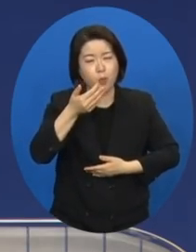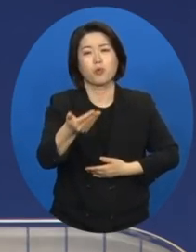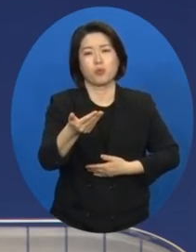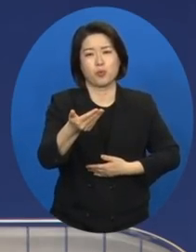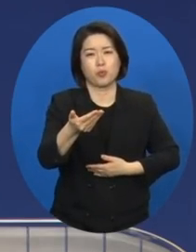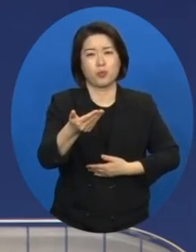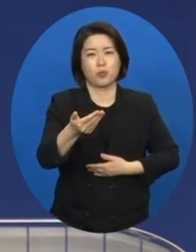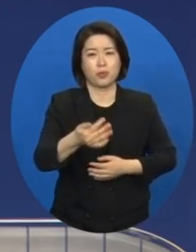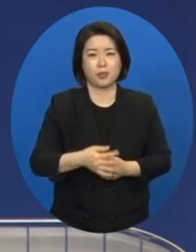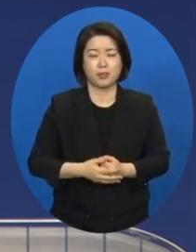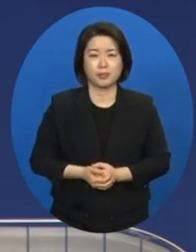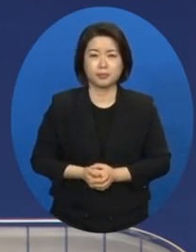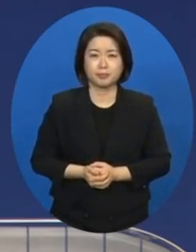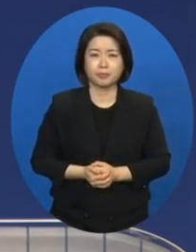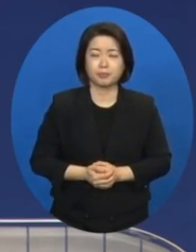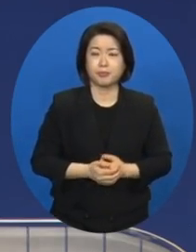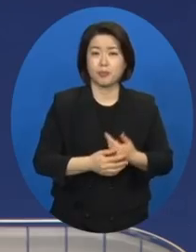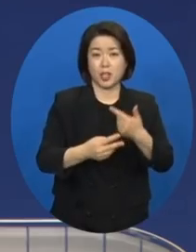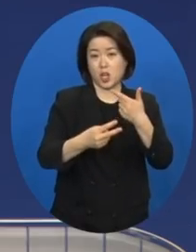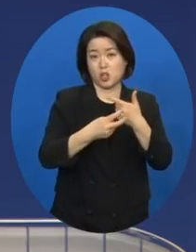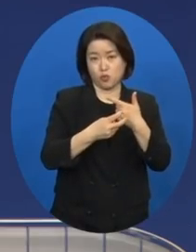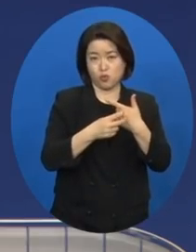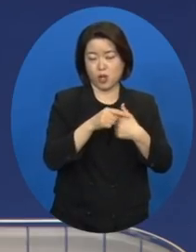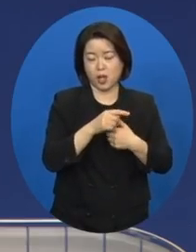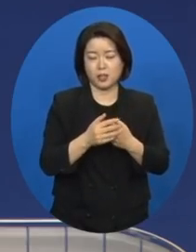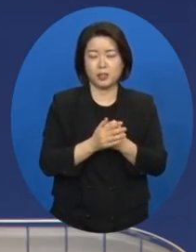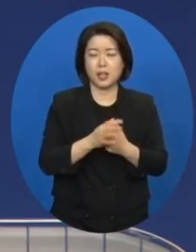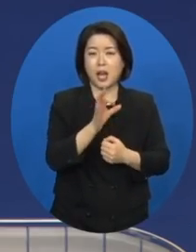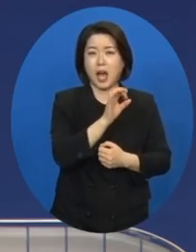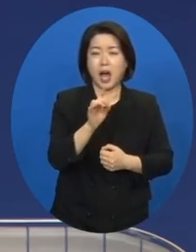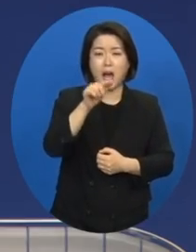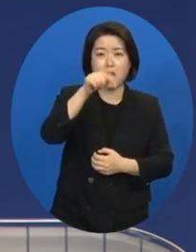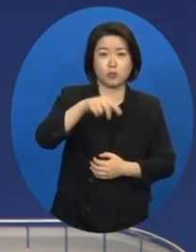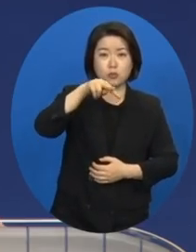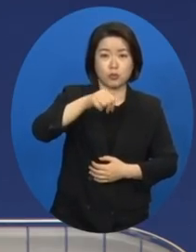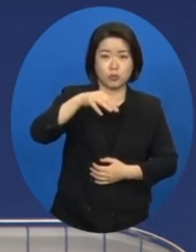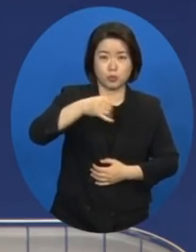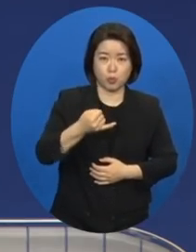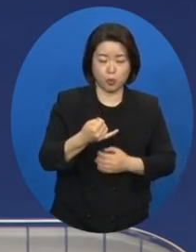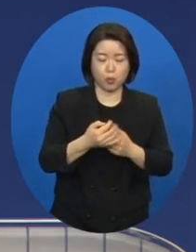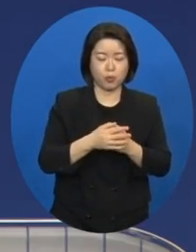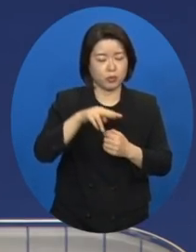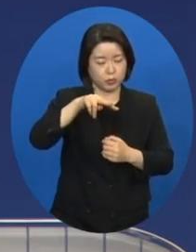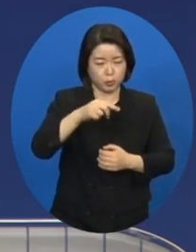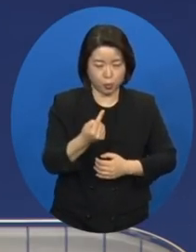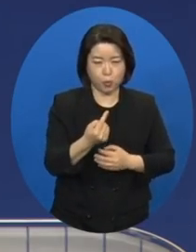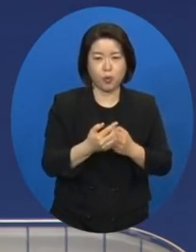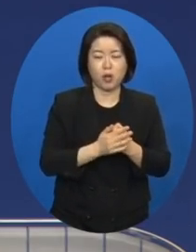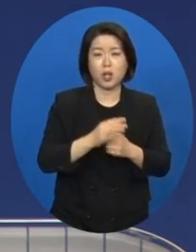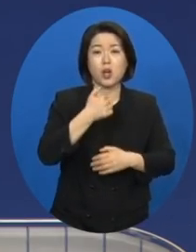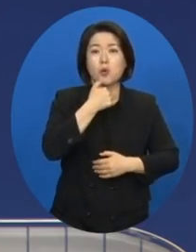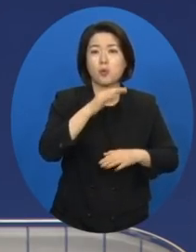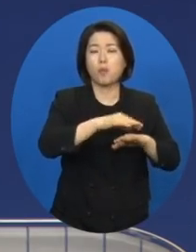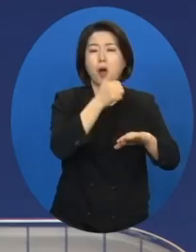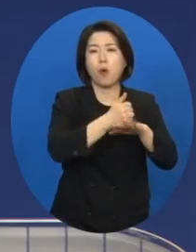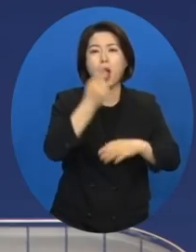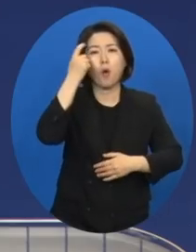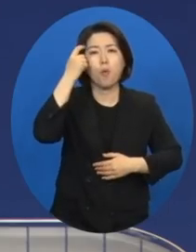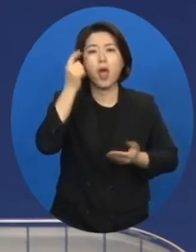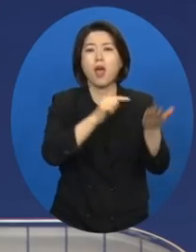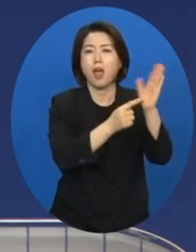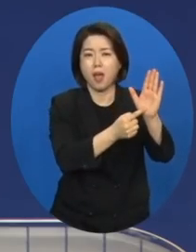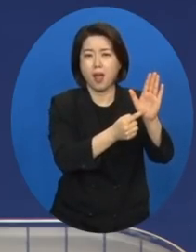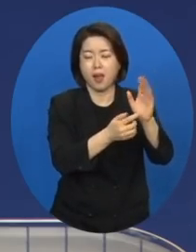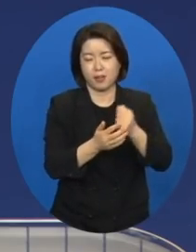본문입니다. 누가는 괜히 이 아구스토 로마 황제를 언급하고 있는 것이 아닙니다. 누가는 이 부분이